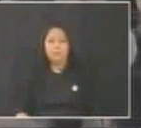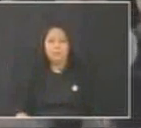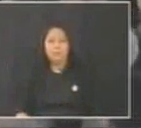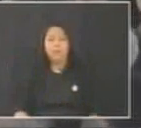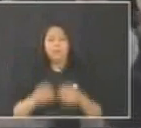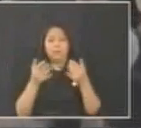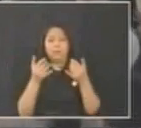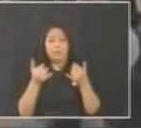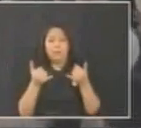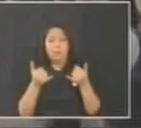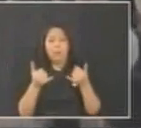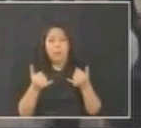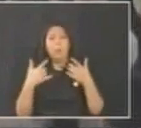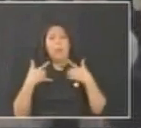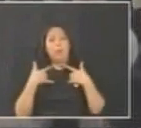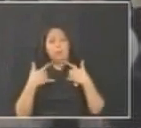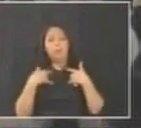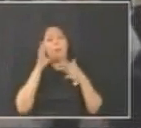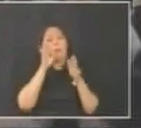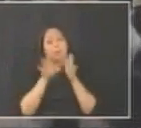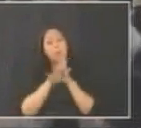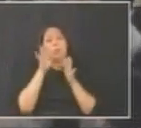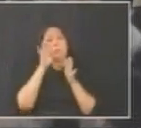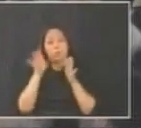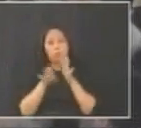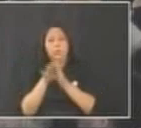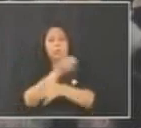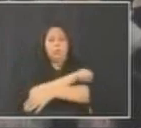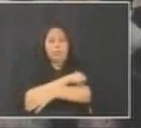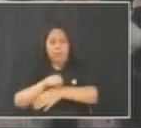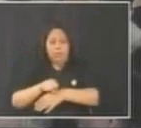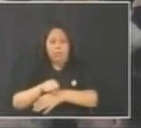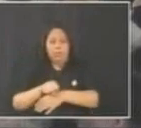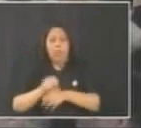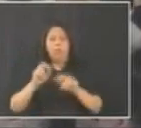Magkakaroon po ngayon ng photo ops and tablado ang pangalawang pangulo kasama